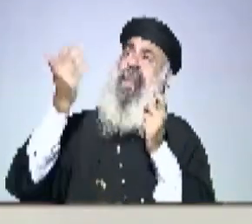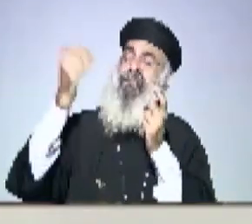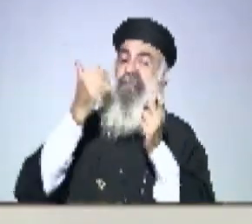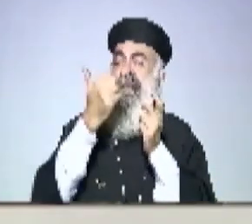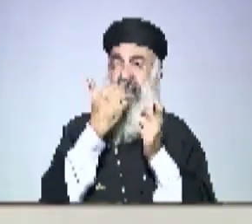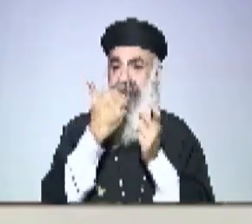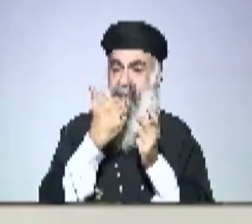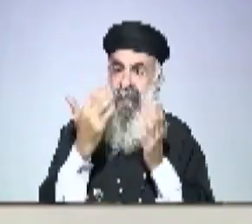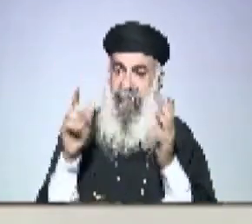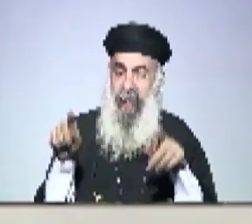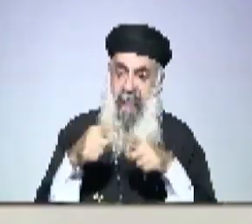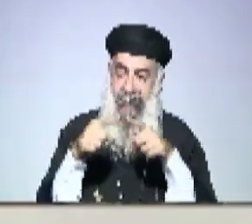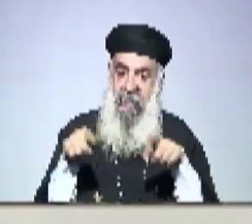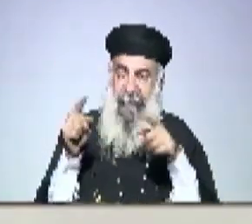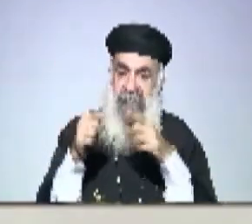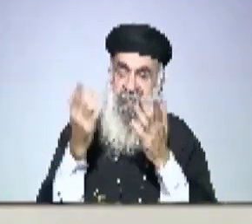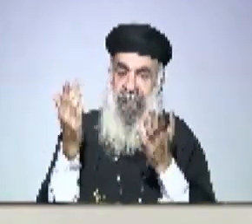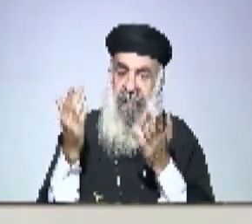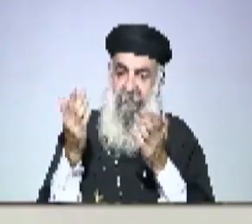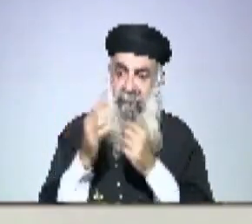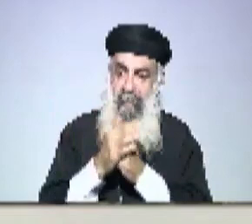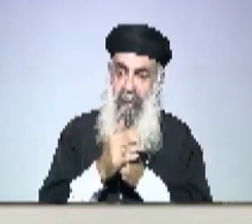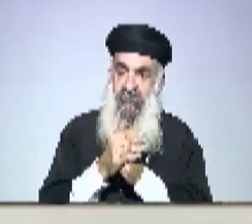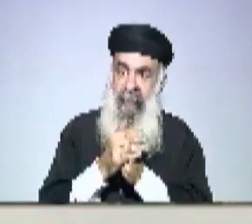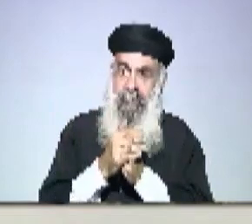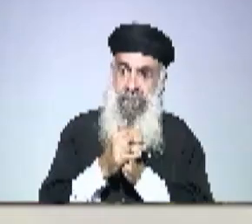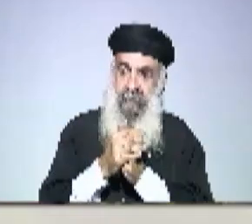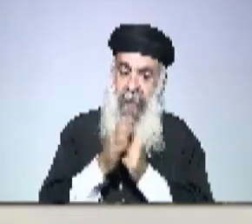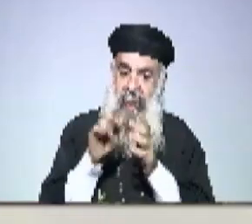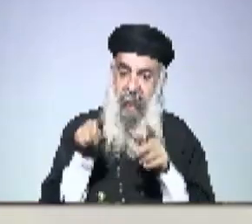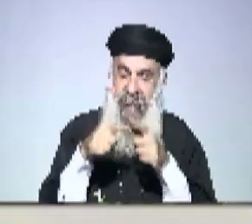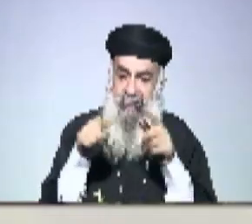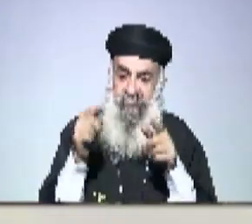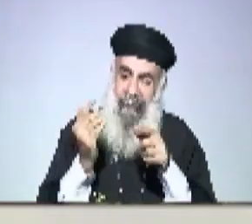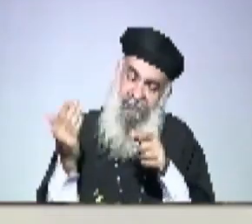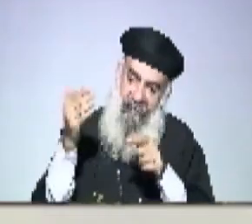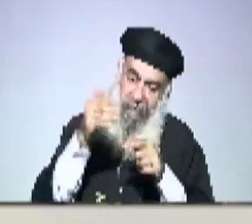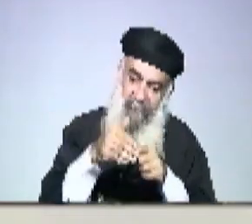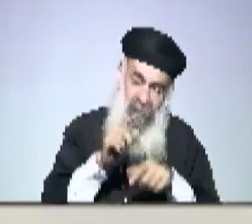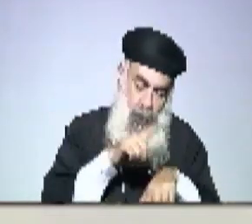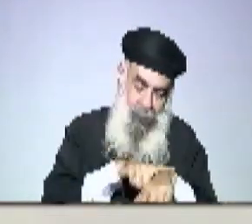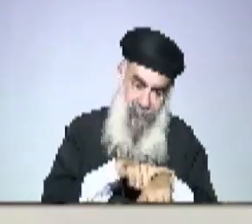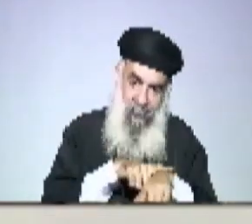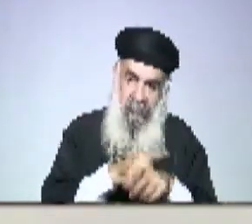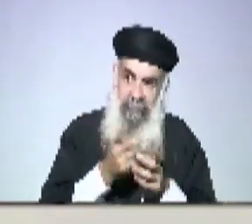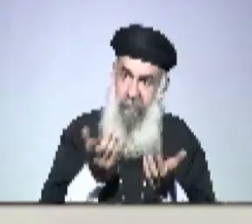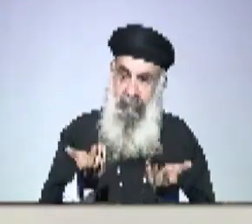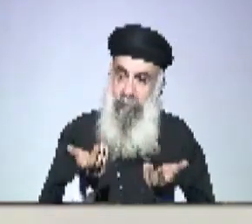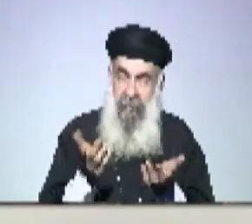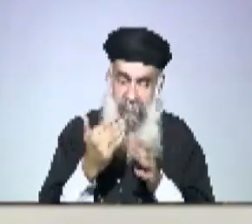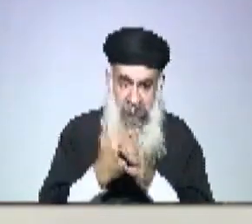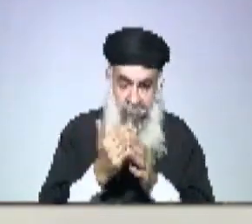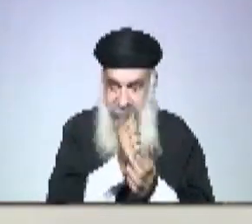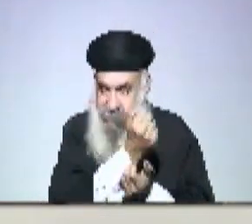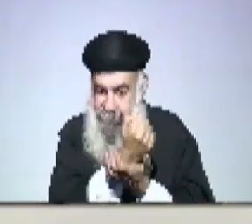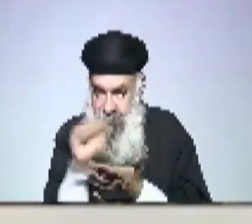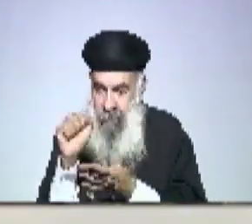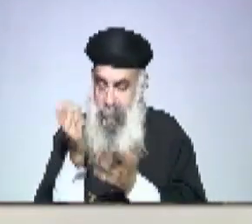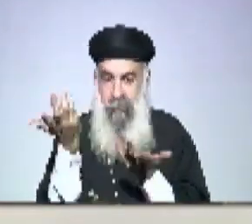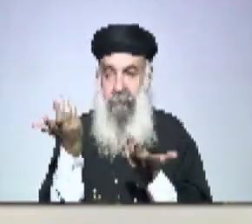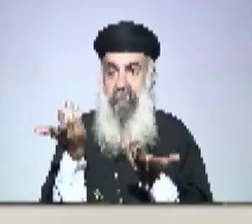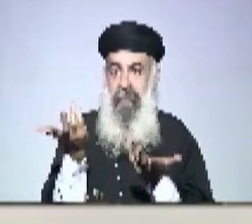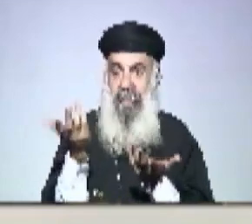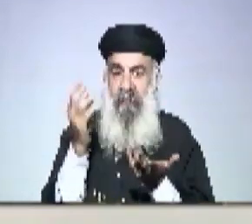كانوش بيقولوا اللحن الفلاني او او اللحن دوت دخل في الحته الفلانيه مش معناه نلغيه دلوقتي لكن